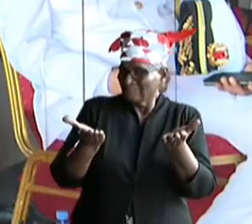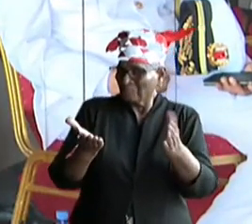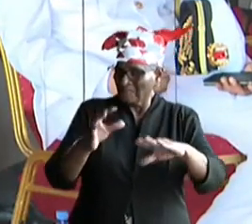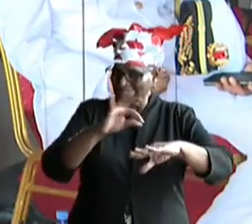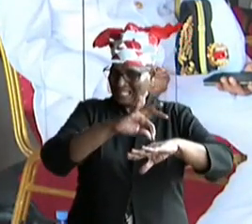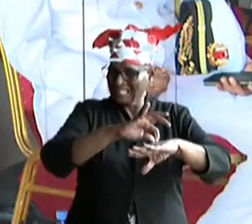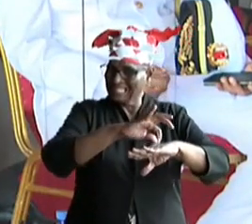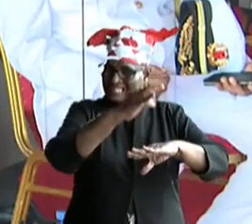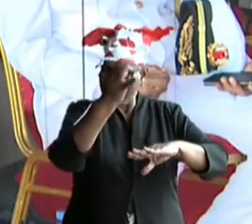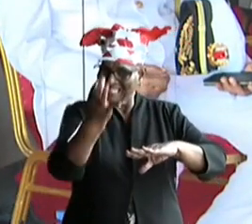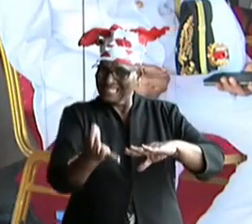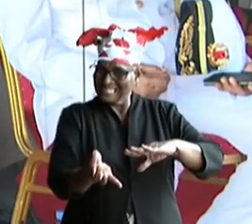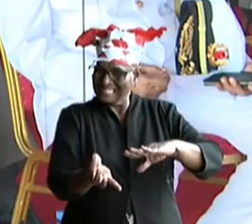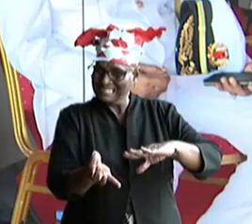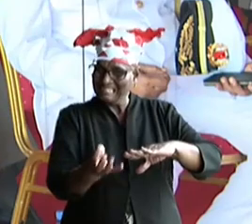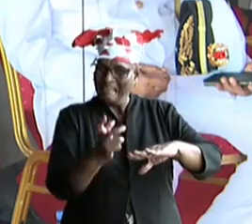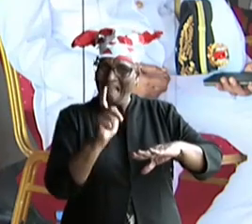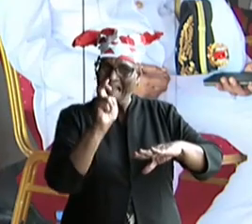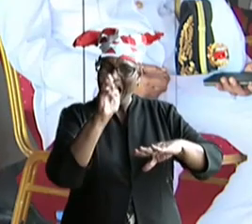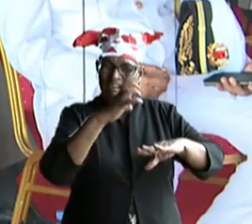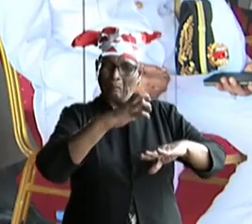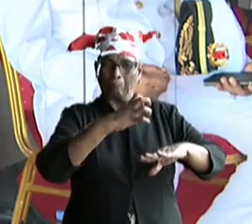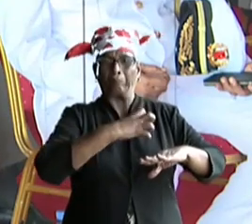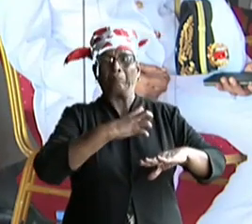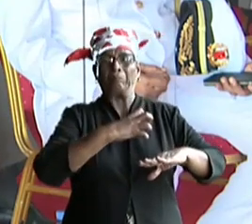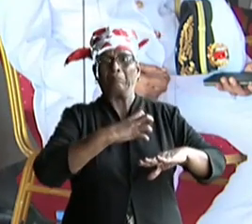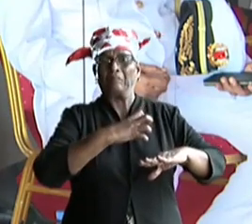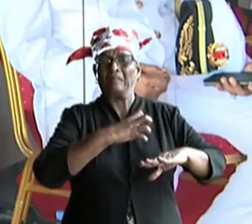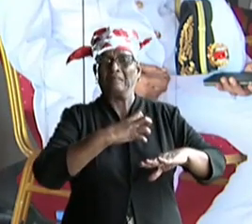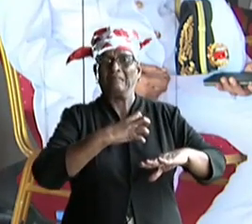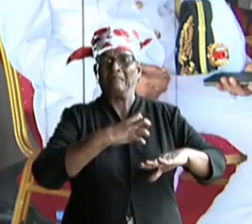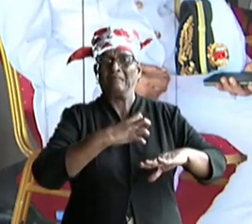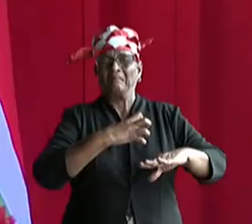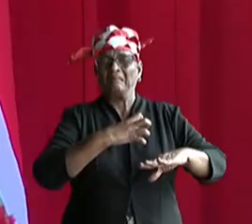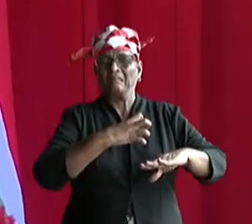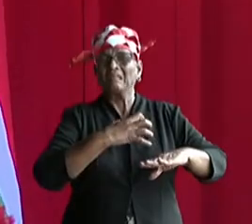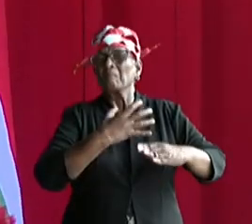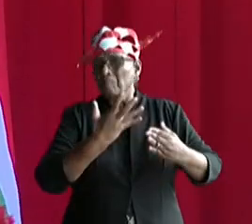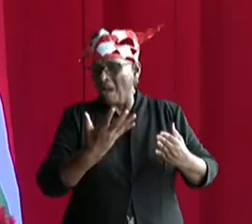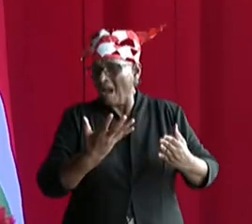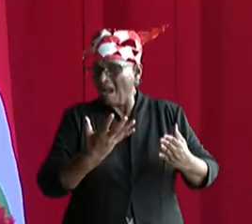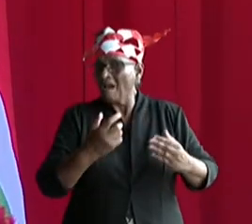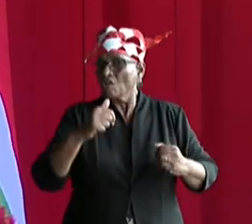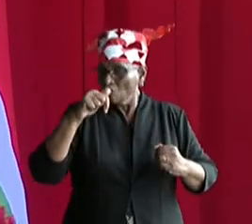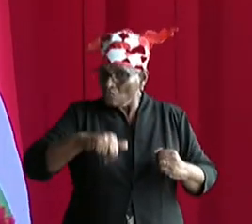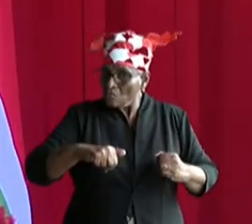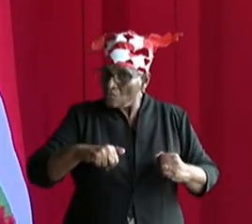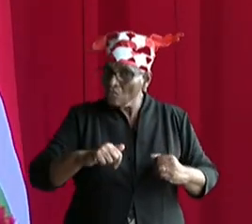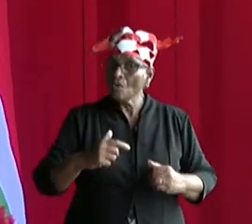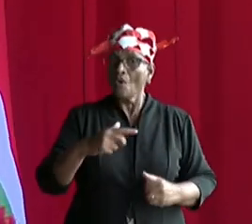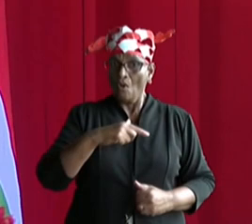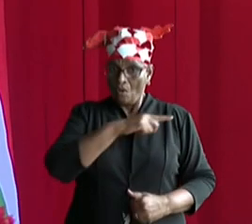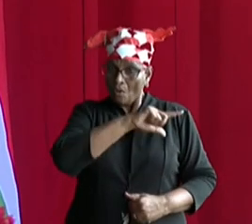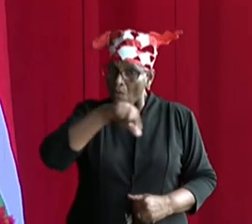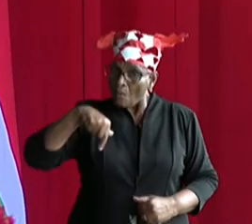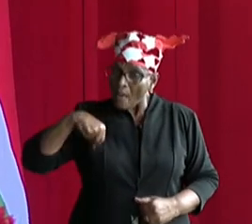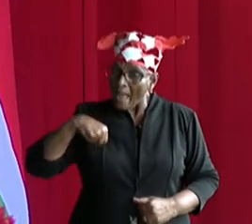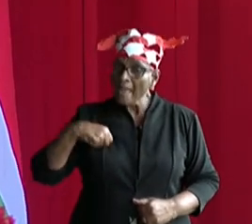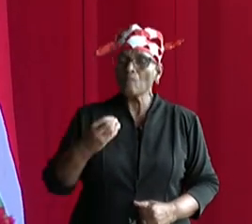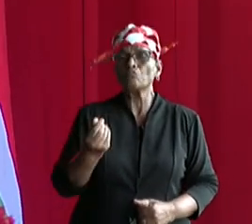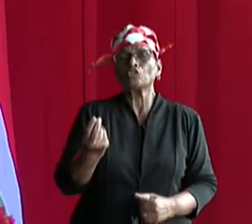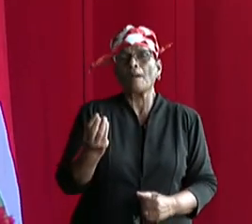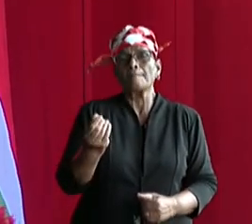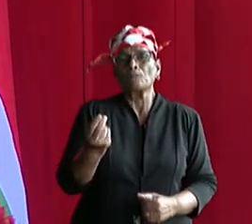een ongeneeslijk kankergezwel in het lichaam. Wel nu, die hoge prijs moeten wij als volks van